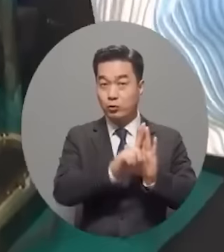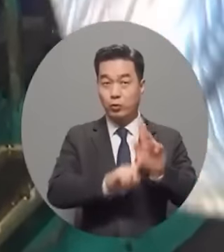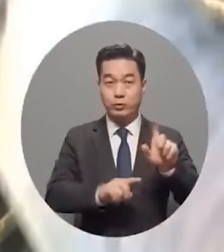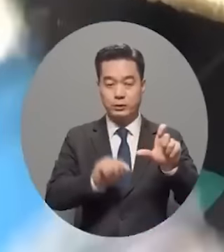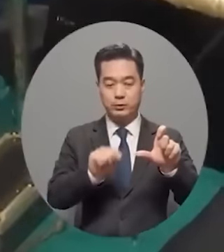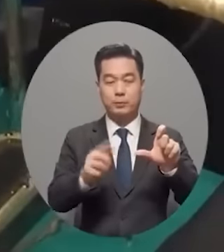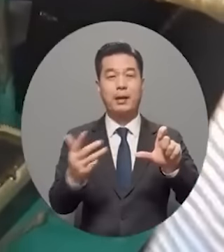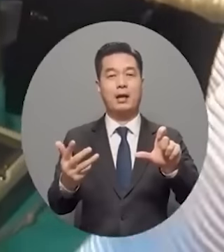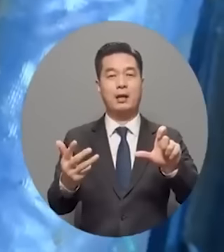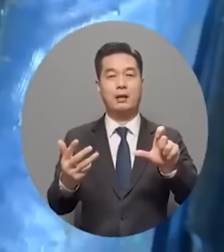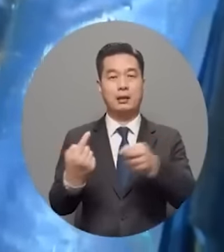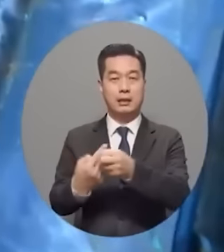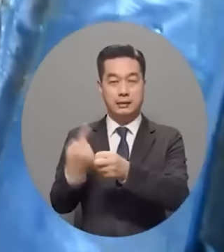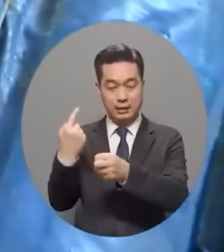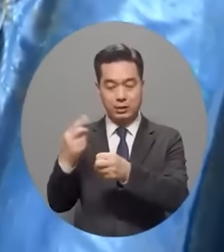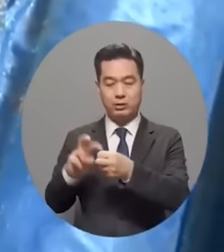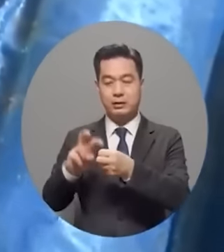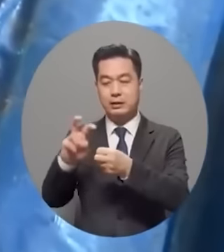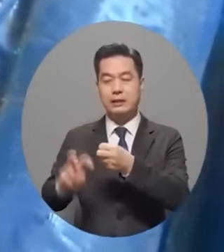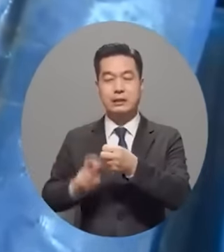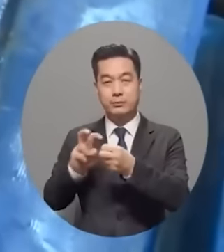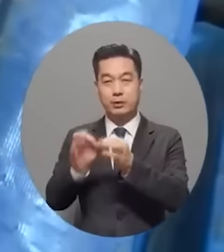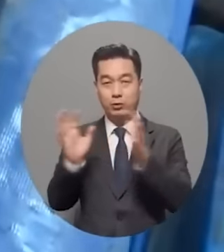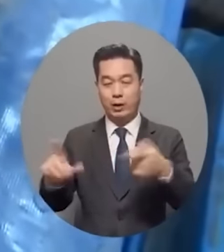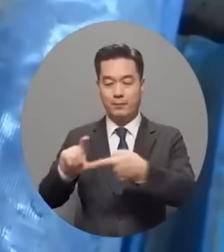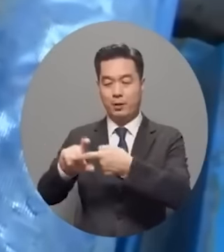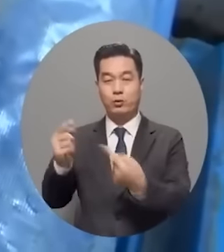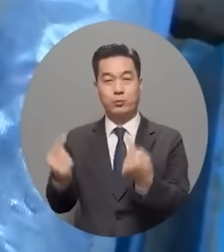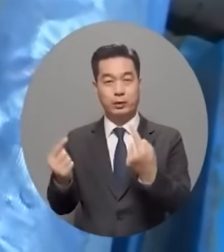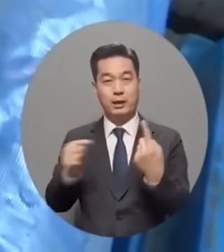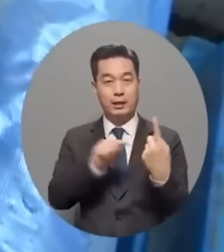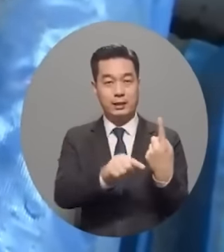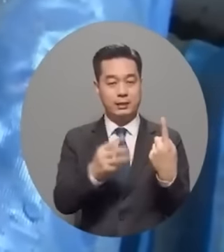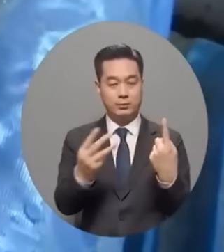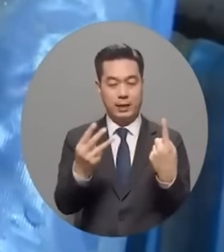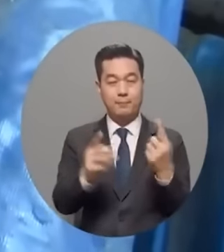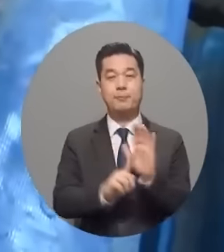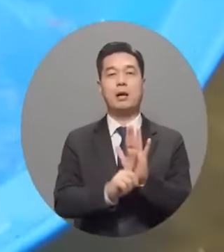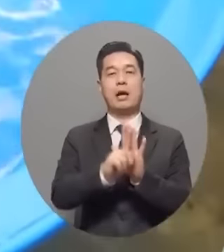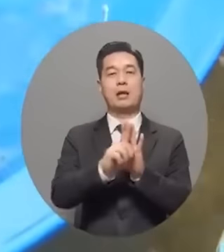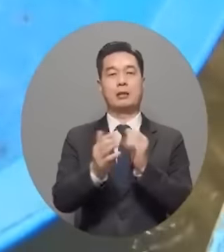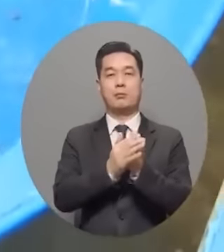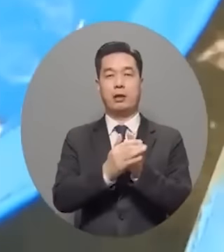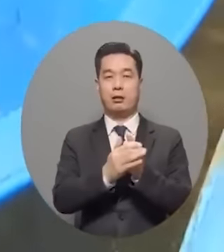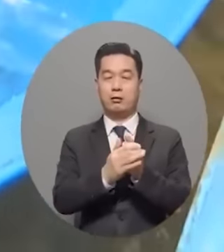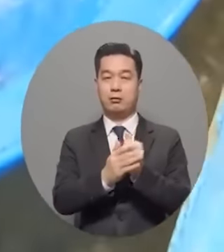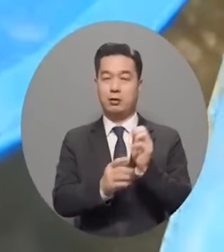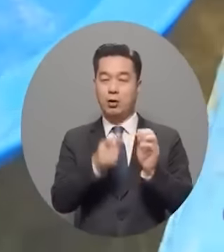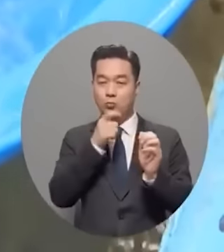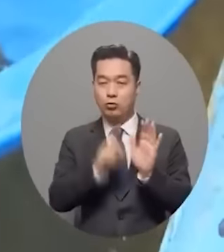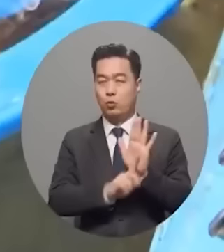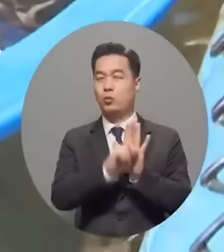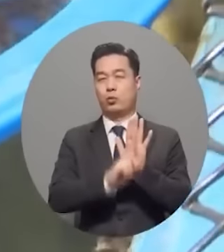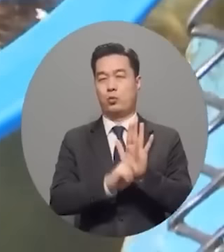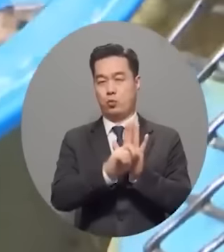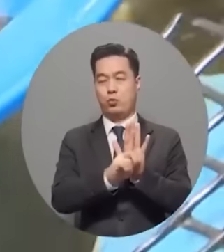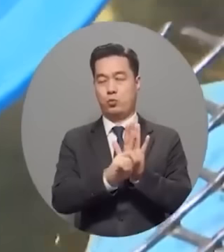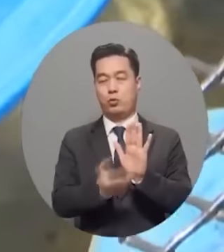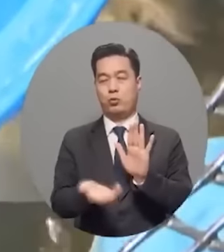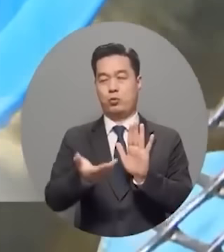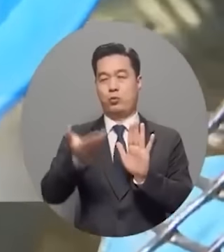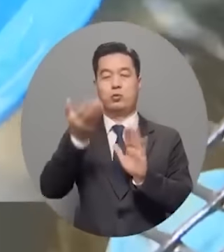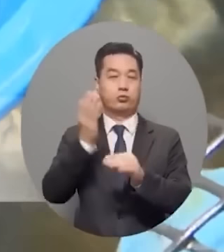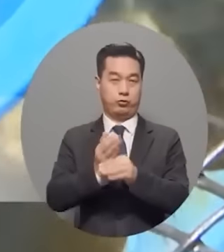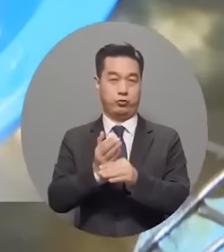15.8도. 지난 20년간 평균보다 1.3도 상승해 역대 최고 기록을 갈아치웠습니다.